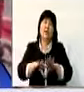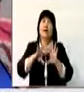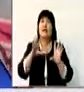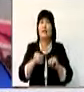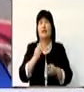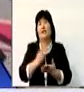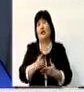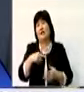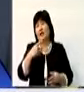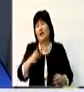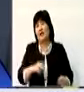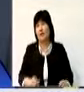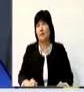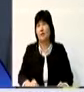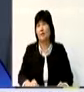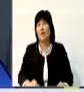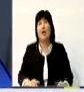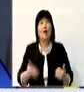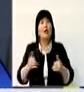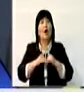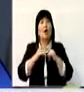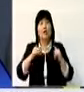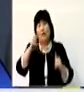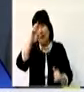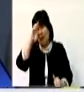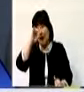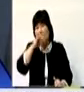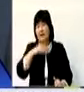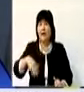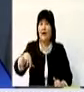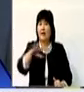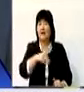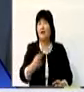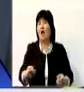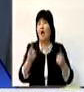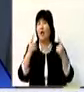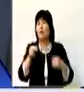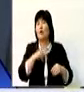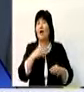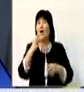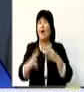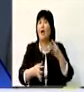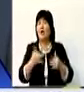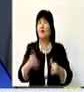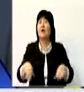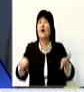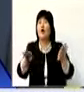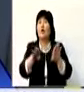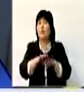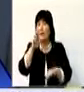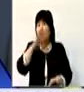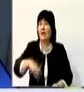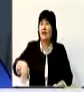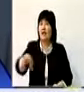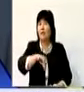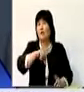екендігін тілге тиек етті. Жас дамып келе жатқан Қазақ еліндегі алпауыт жұмыстар, әлемдегі терезесі тең елдердің қатарында